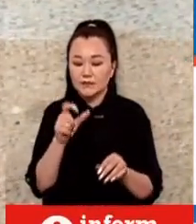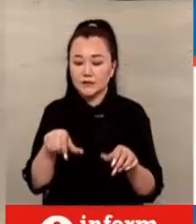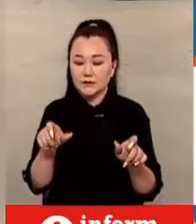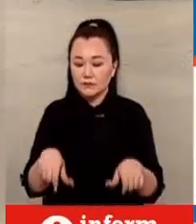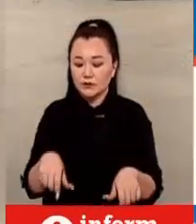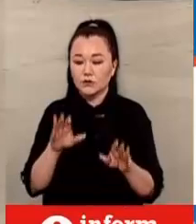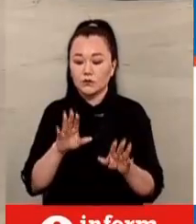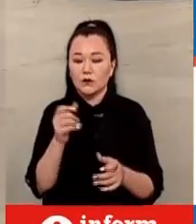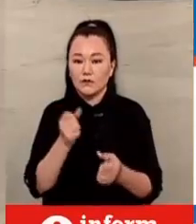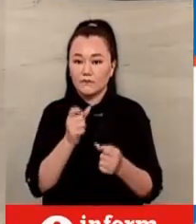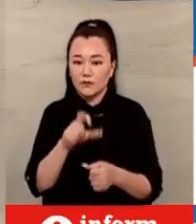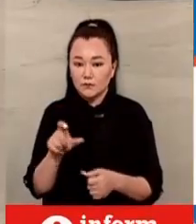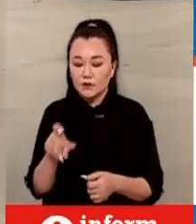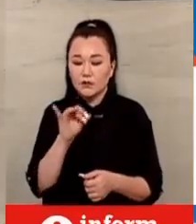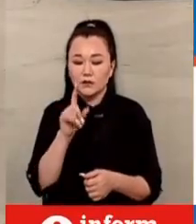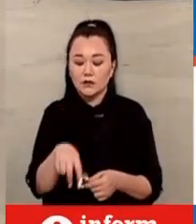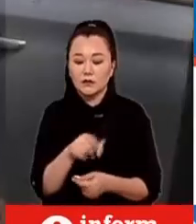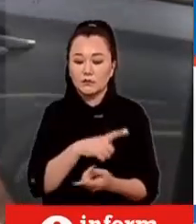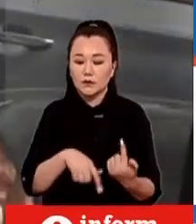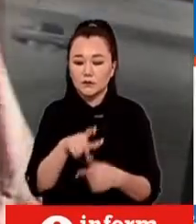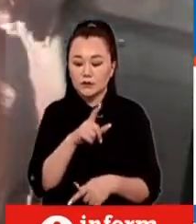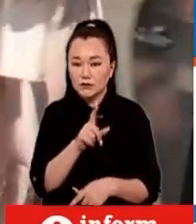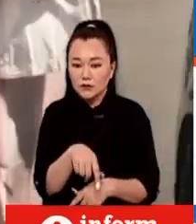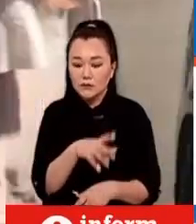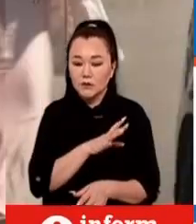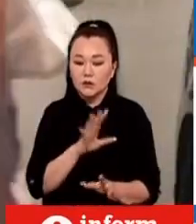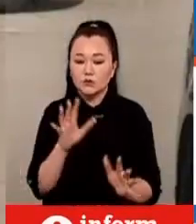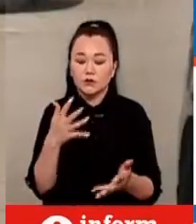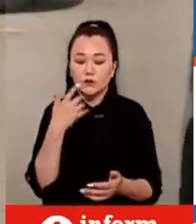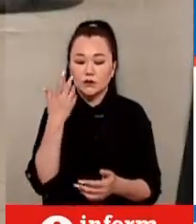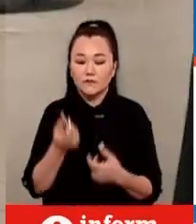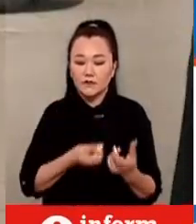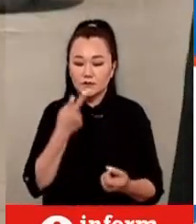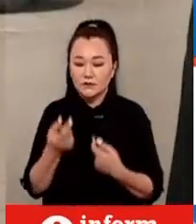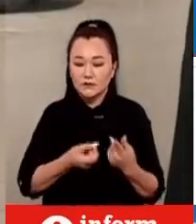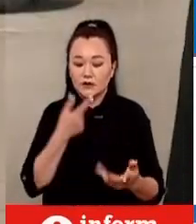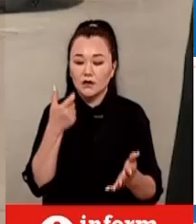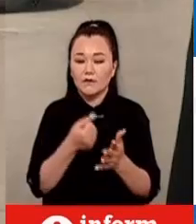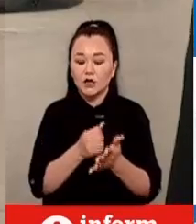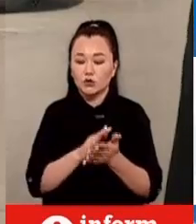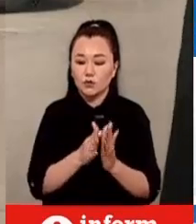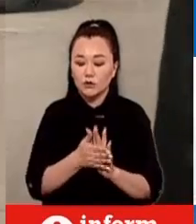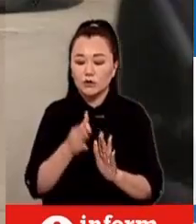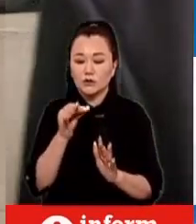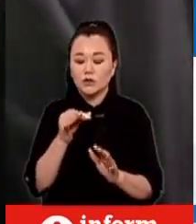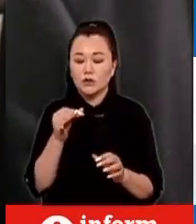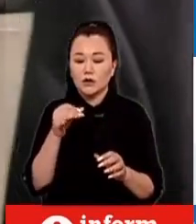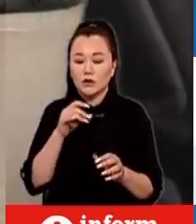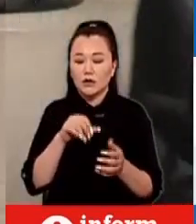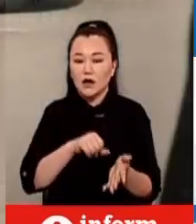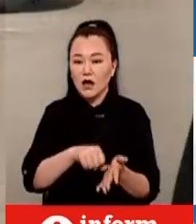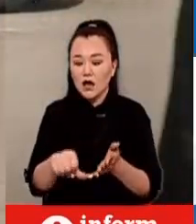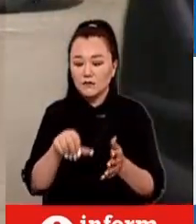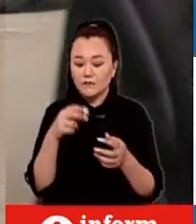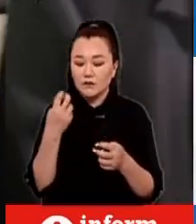не только автомобилисты, но и бизнесмены. Были даже случаи, когда возникали аварийные ситуации, асфальт проваливался, там